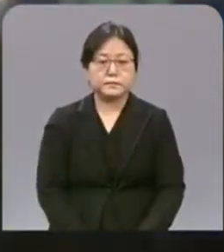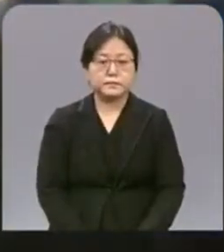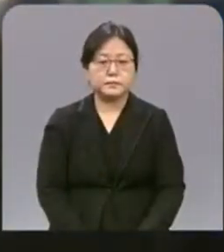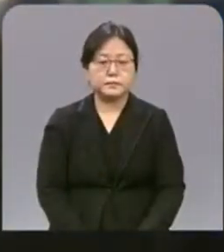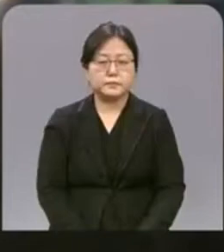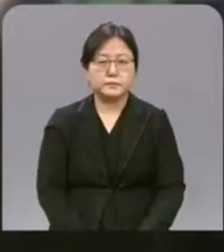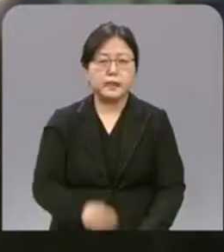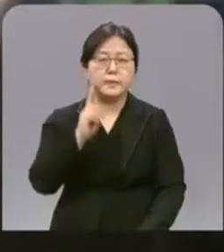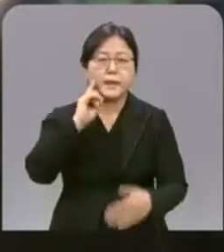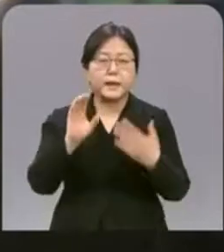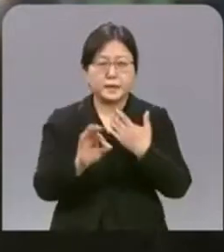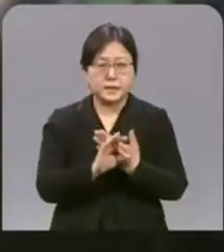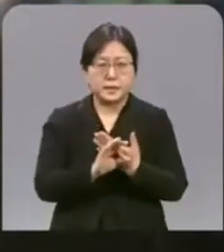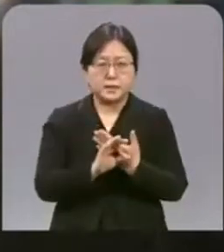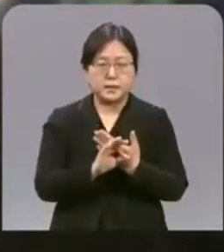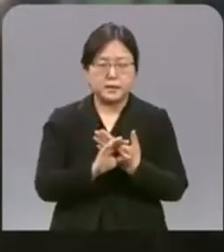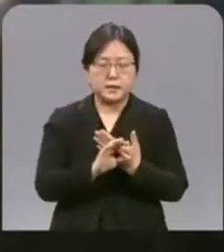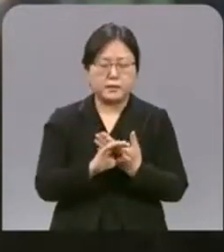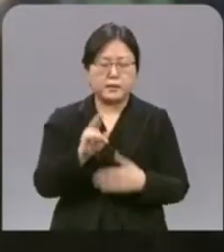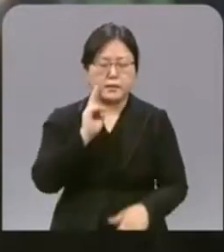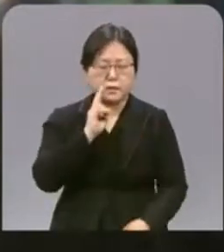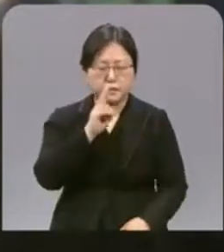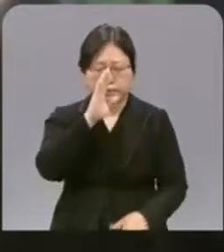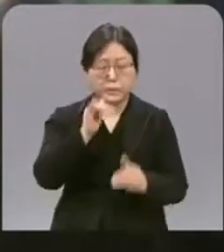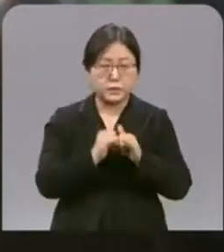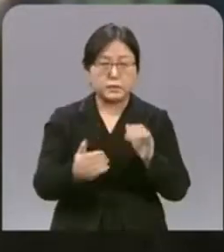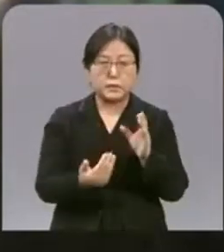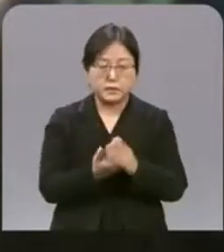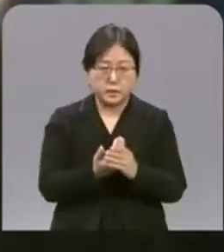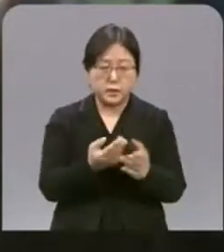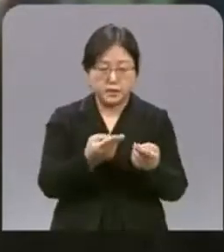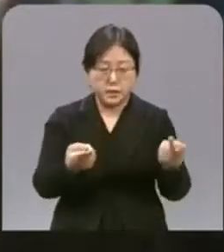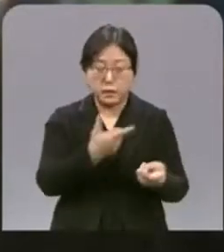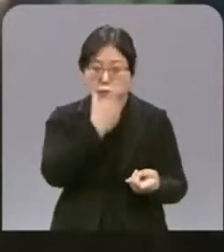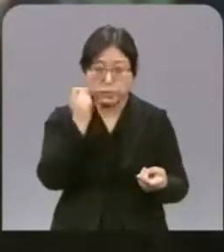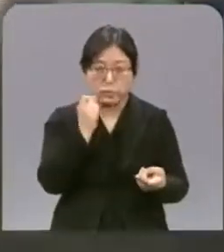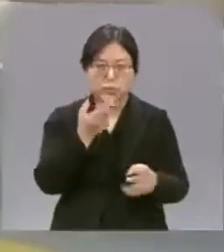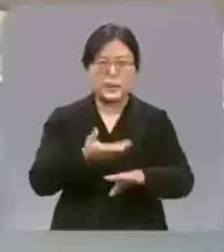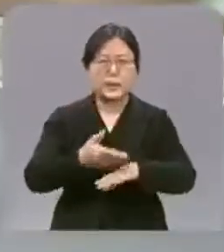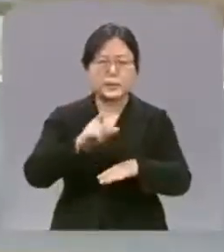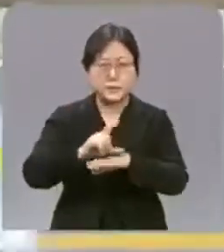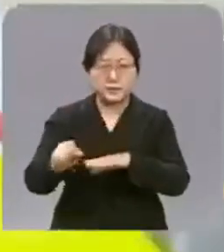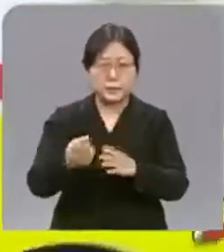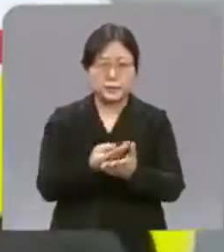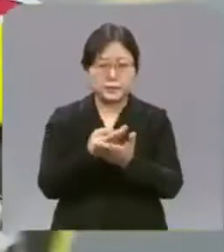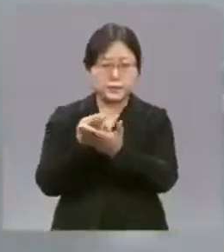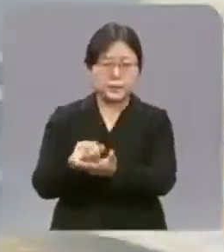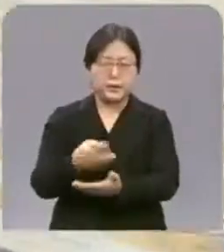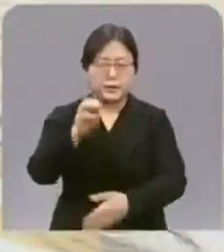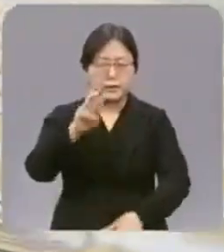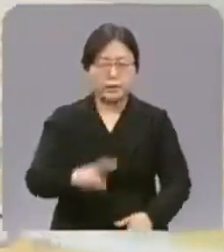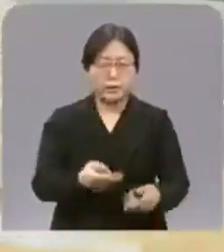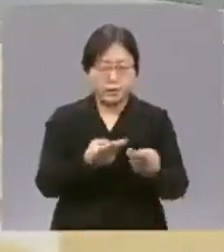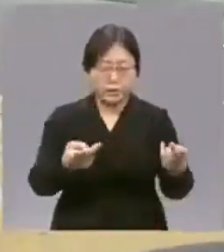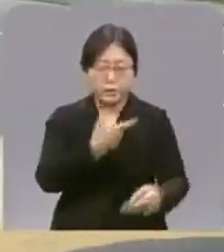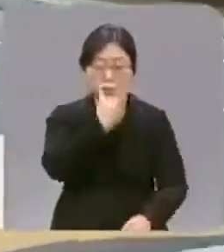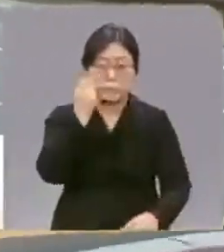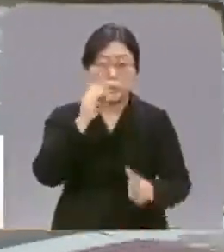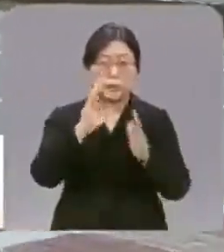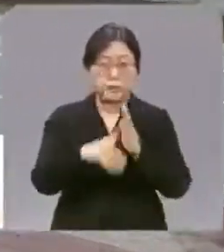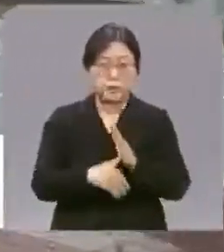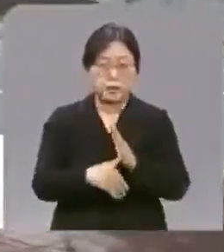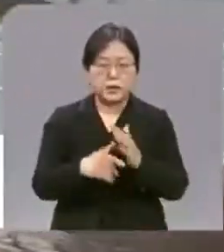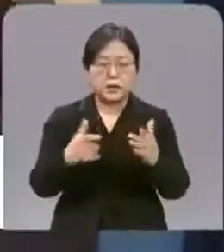네, 만약 중환자가 발생했는데 병상이 없다면 다른 지역으로 이송됩니다. 광주의 병상이 부족한